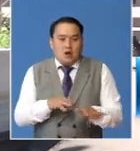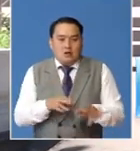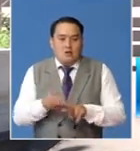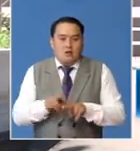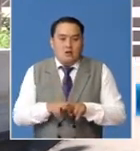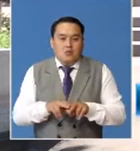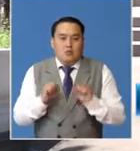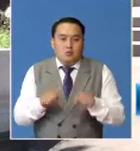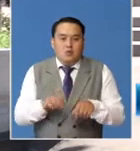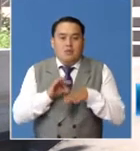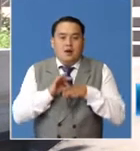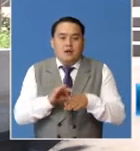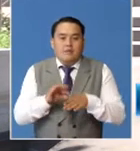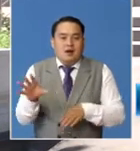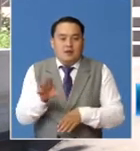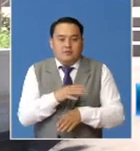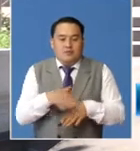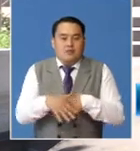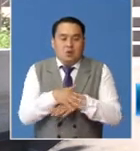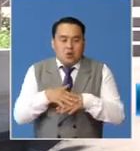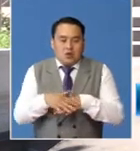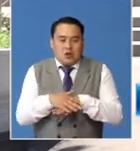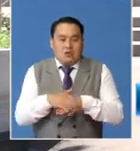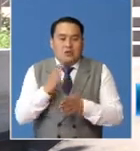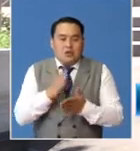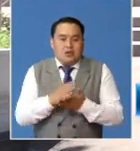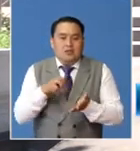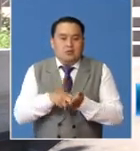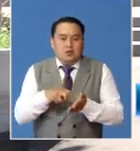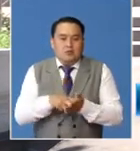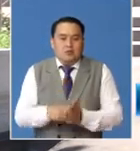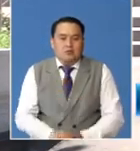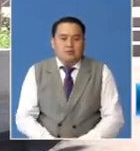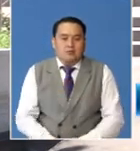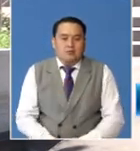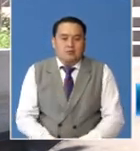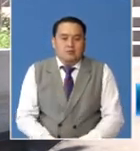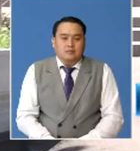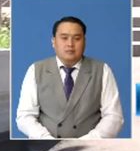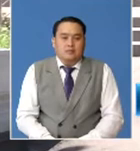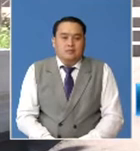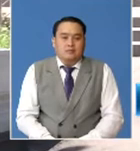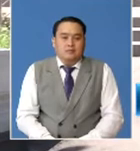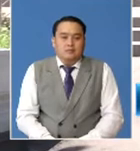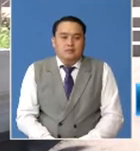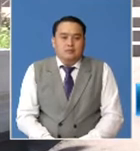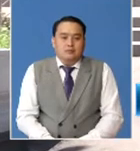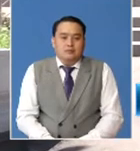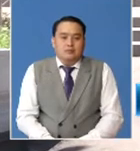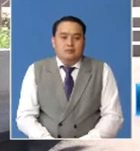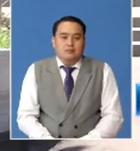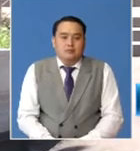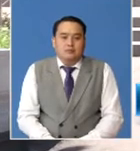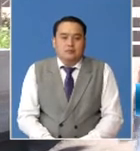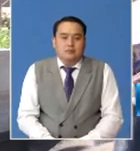типа теперь уже будут проведены во всех населенных пунктах, где есть отделение акционерного общества. Азат Жумаханов, Нуржан Муканов, телекомпания